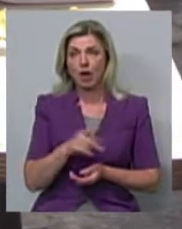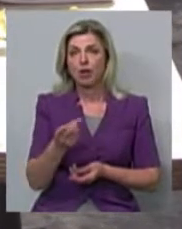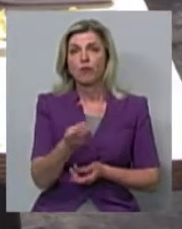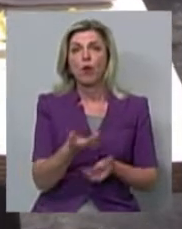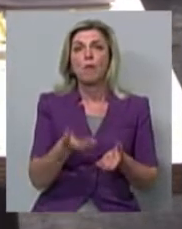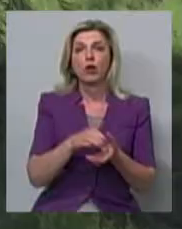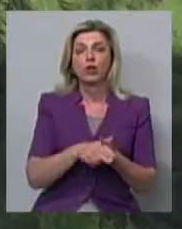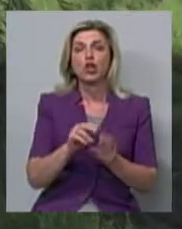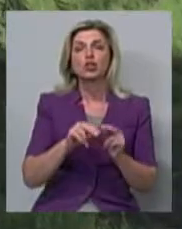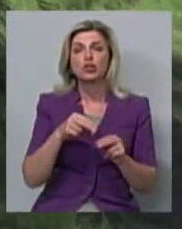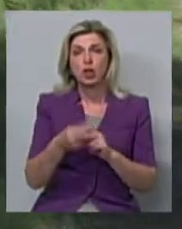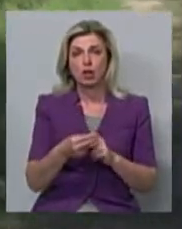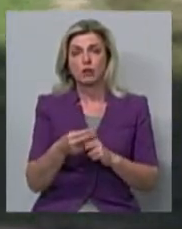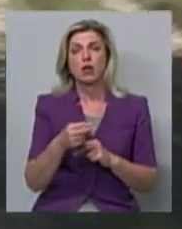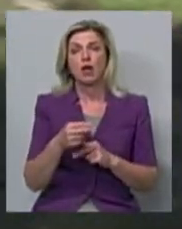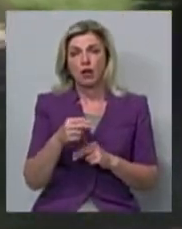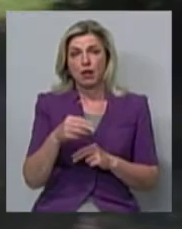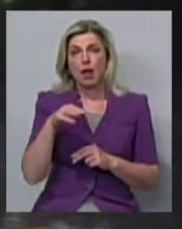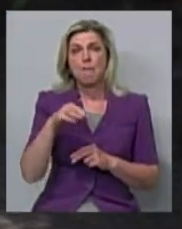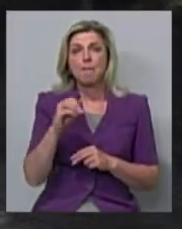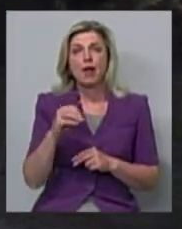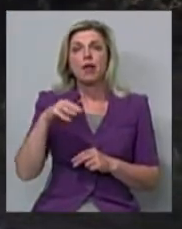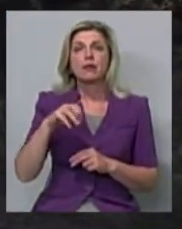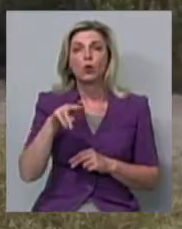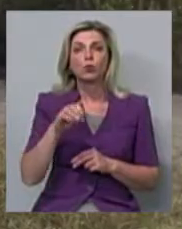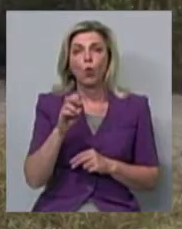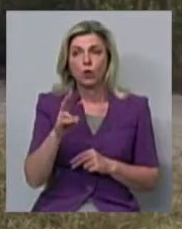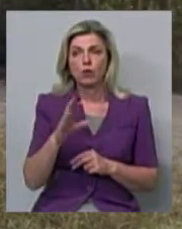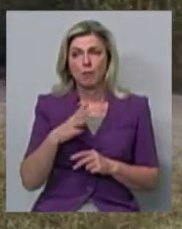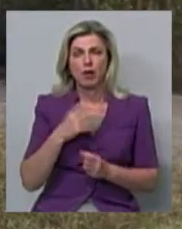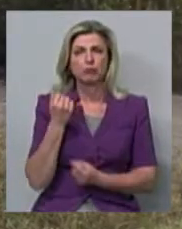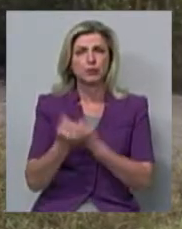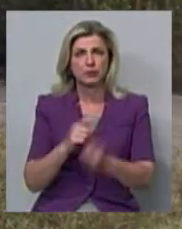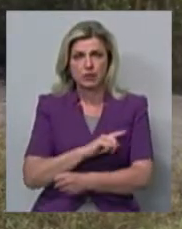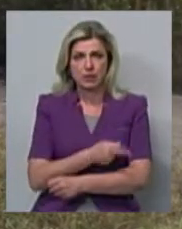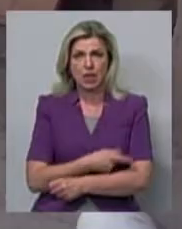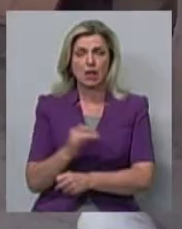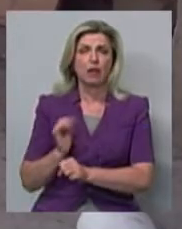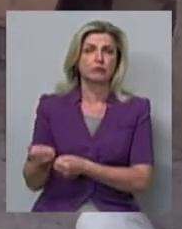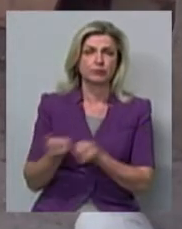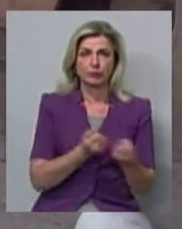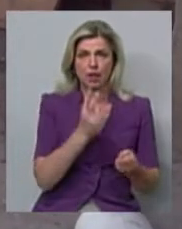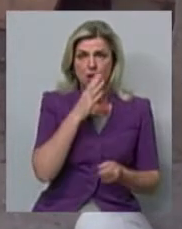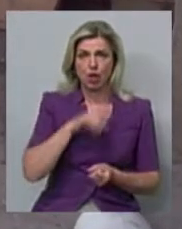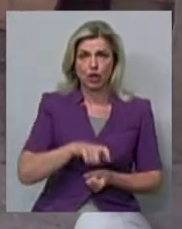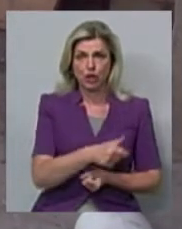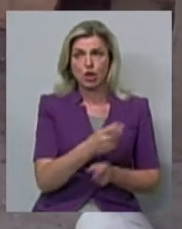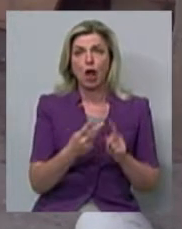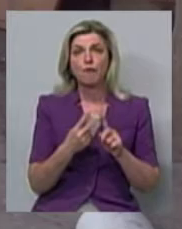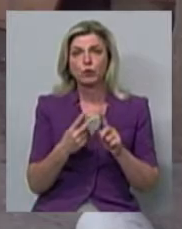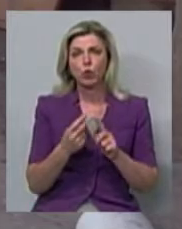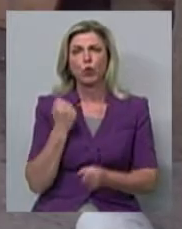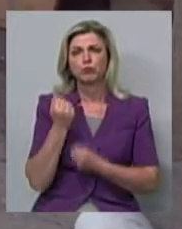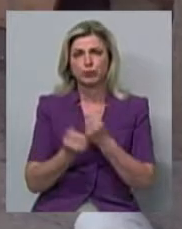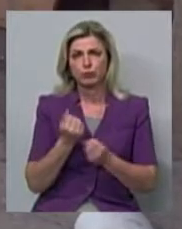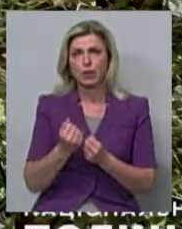метадон, забив його до смерті та відтягнув тіло на берег водойми. Другого чоловіка, свідка події, побив ломом та